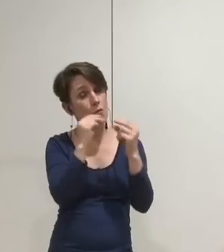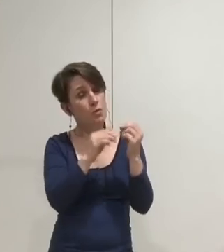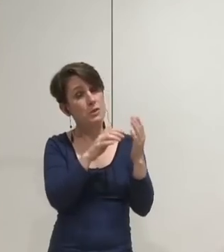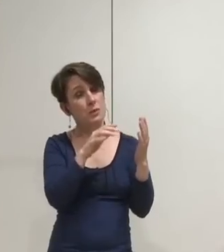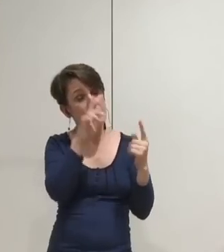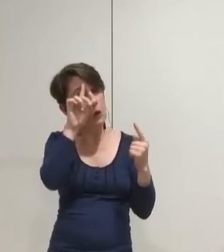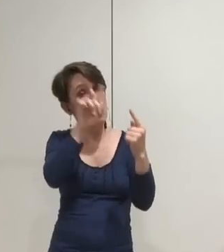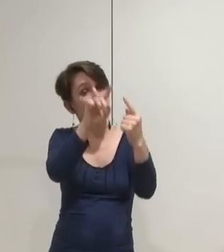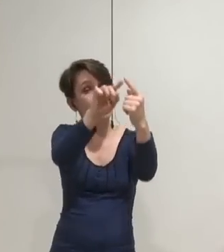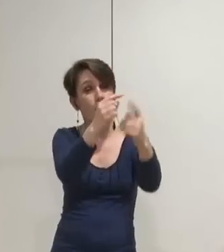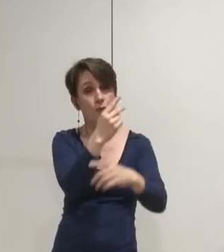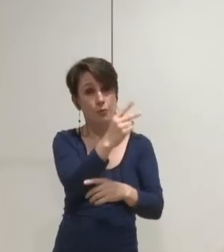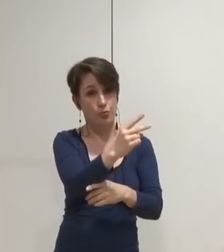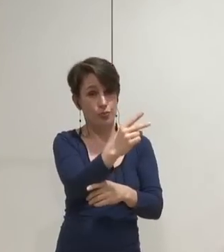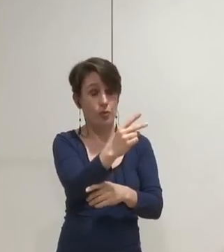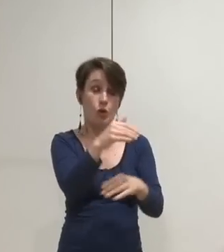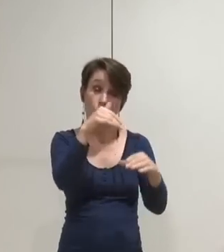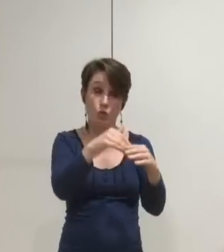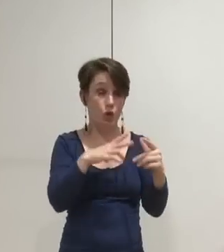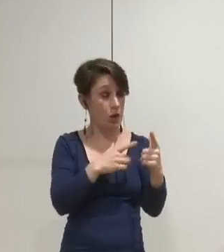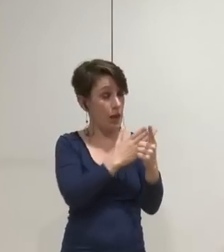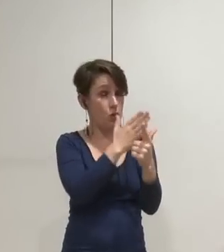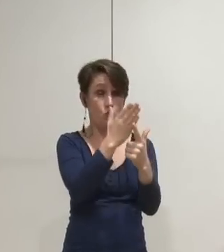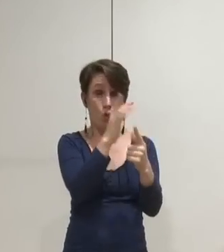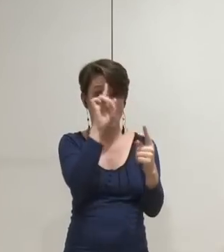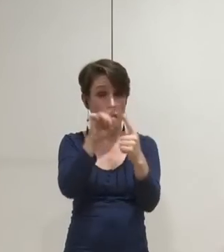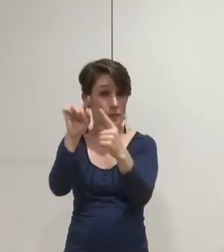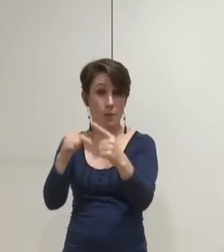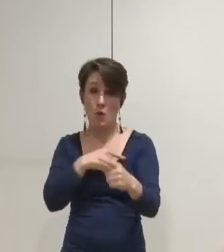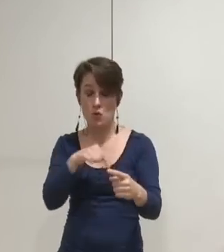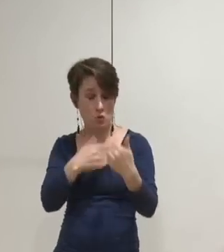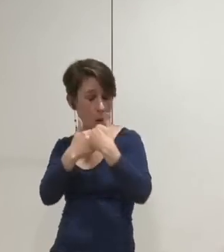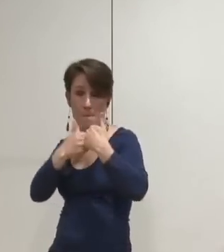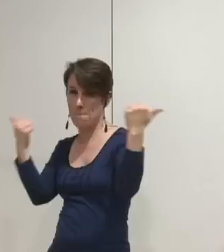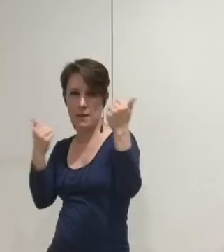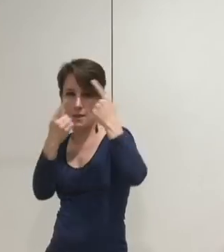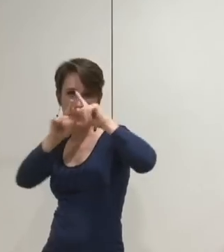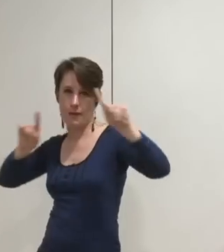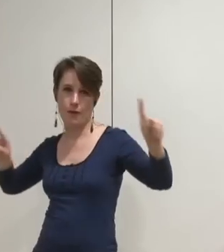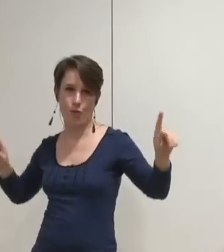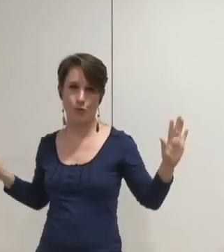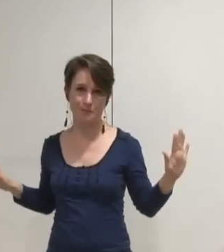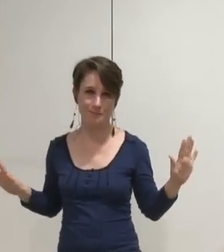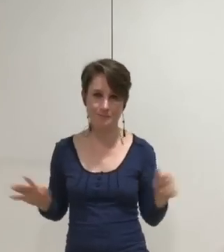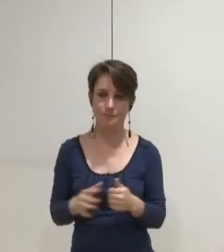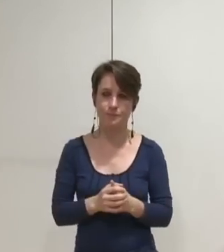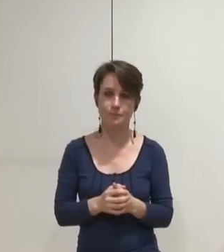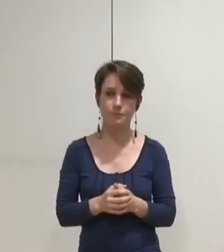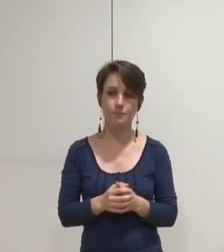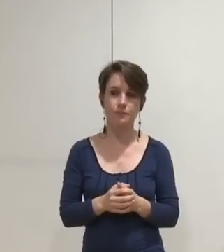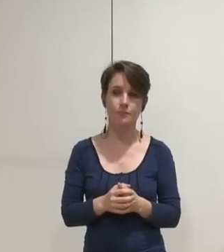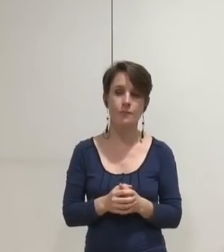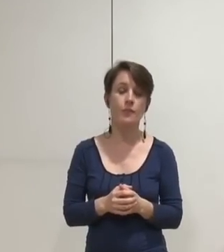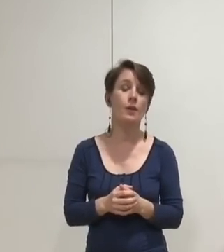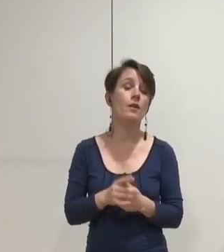sur lesquels nous sommes radicalement opposé au fond vous